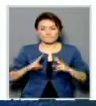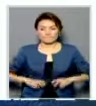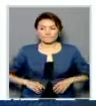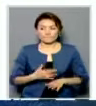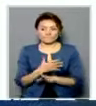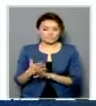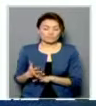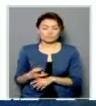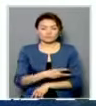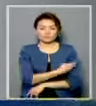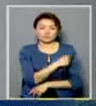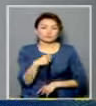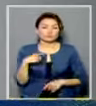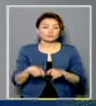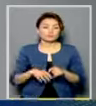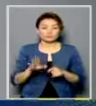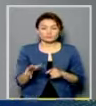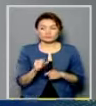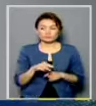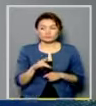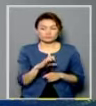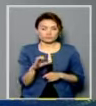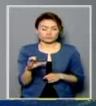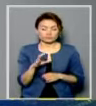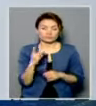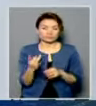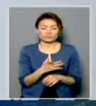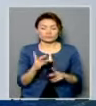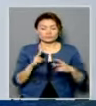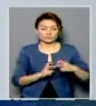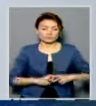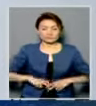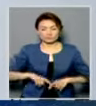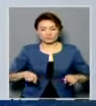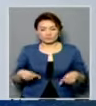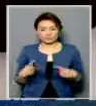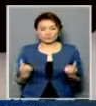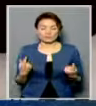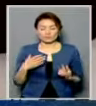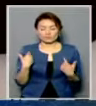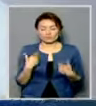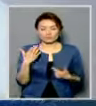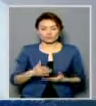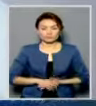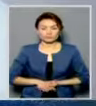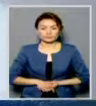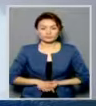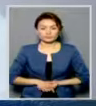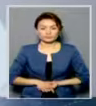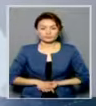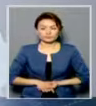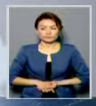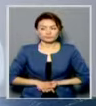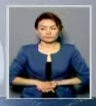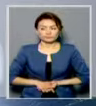кейінгі процесті ақ халаттылар өз бақылауына алады. Атлас стандарт әдісінің ең алдымен дене қозғалысын қалыпқа келтіруге септігі мол. Наша процедура еще раз